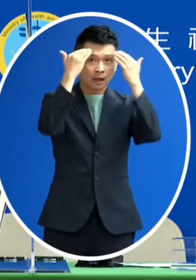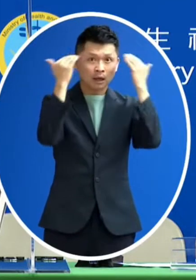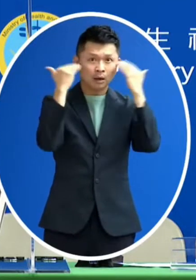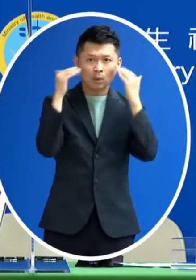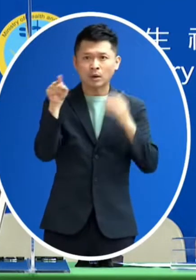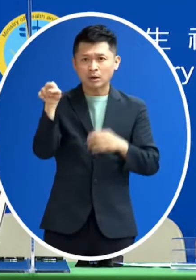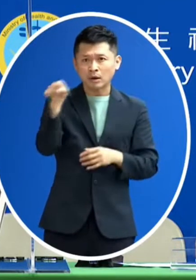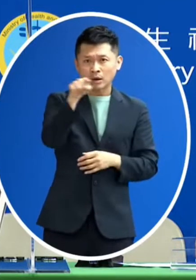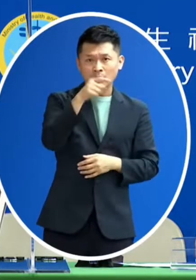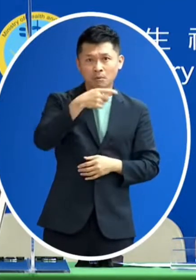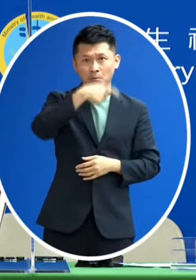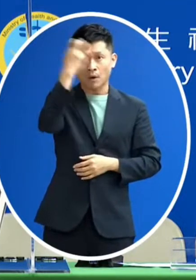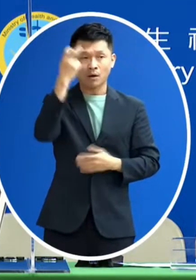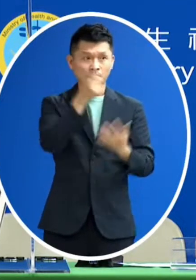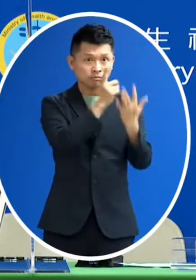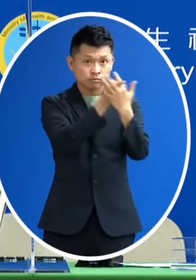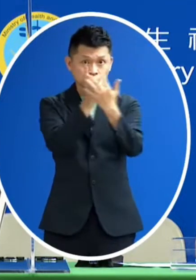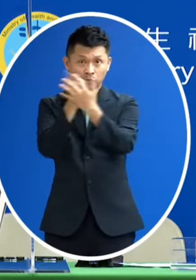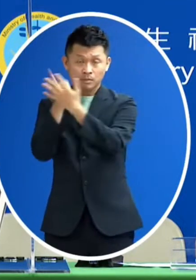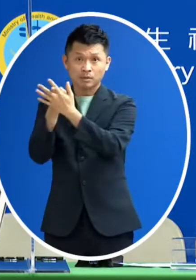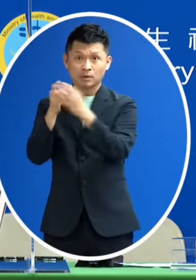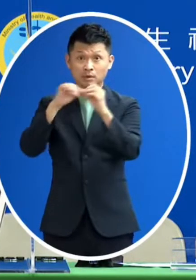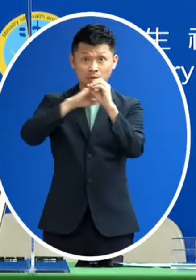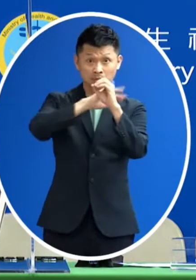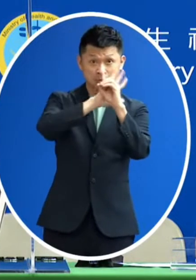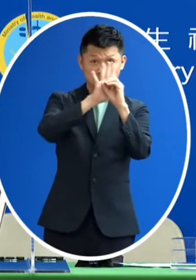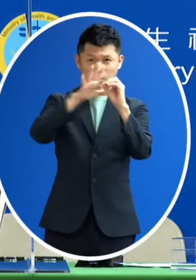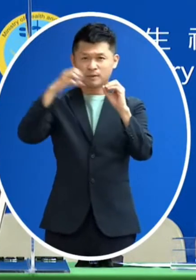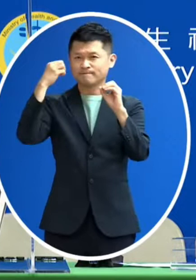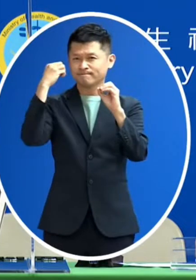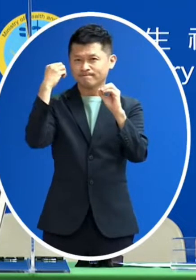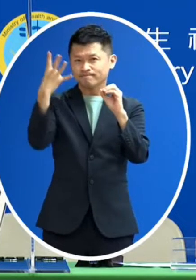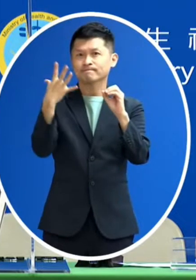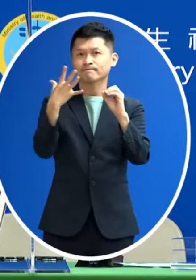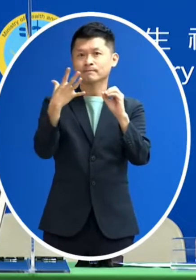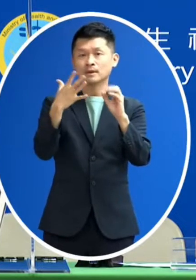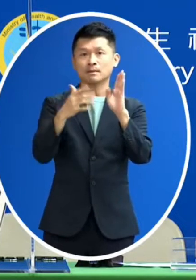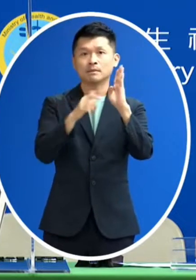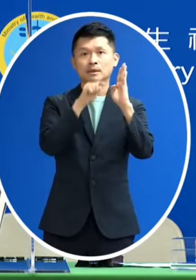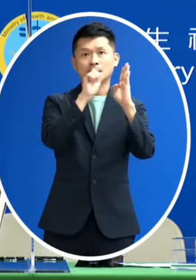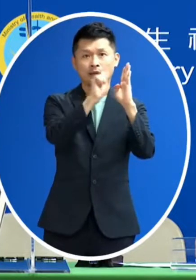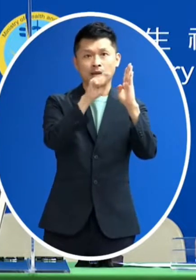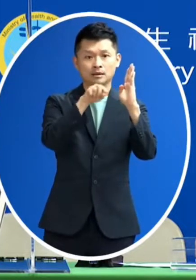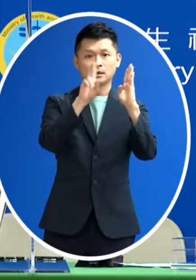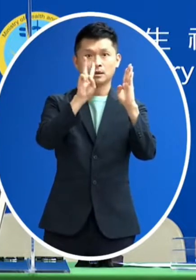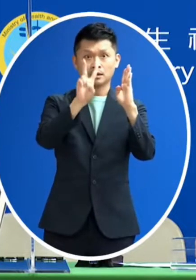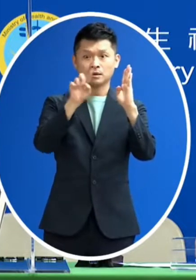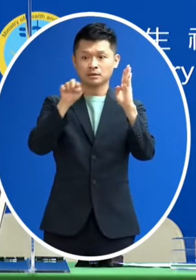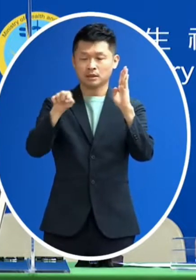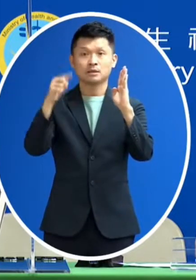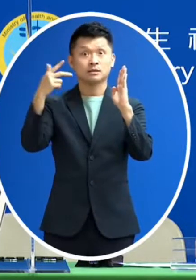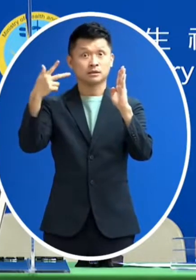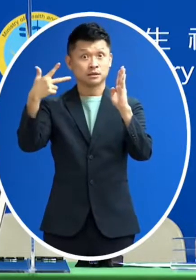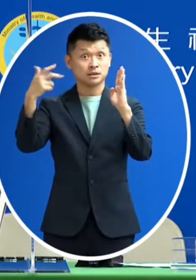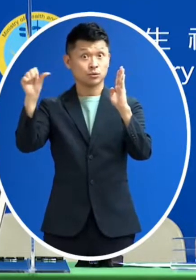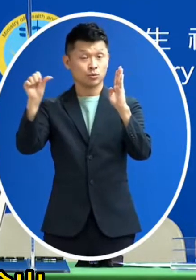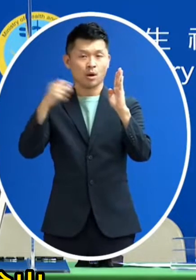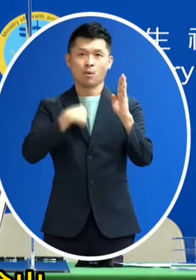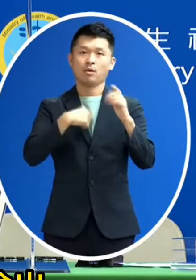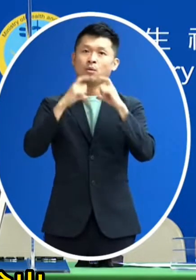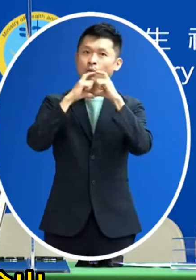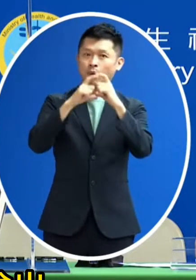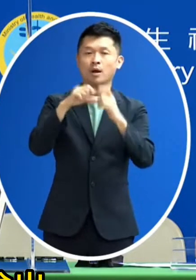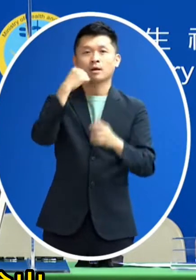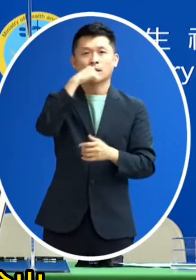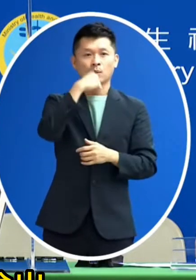等等地方都有验到，就是说有这个新的最新的这个变异株BA.2.75所以那时候有回答说国